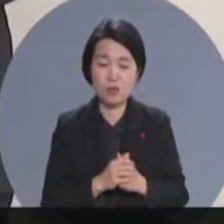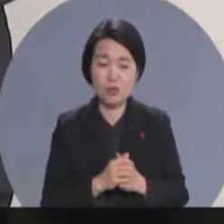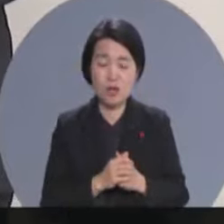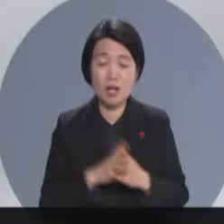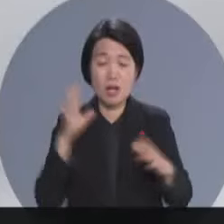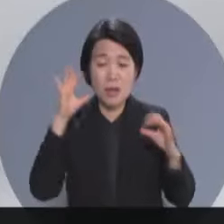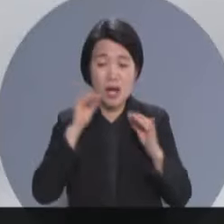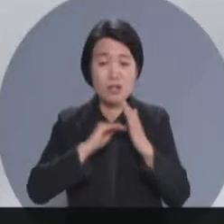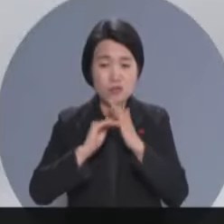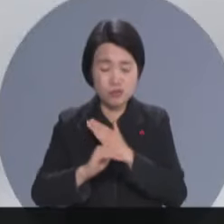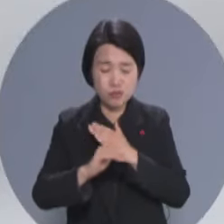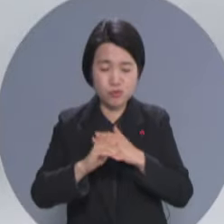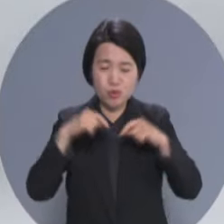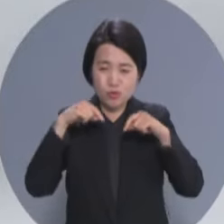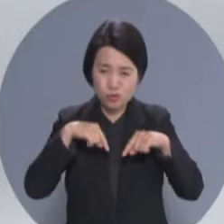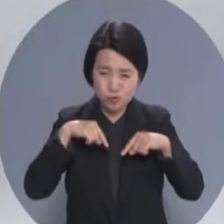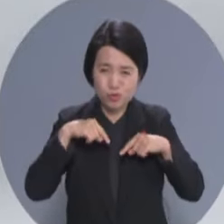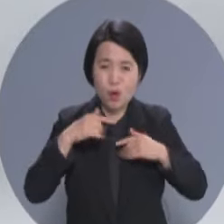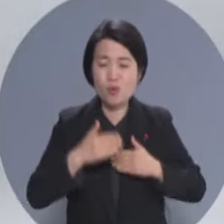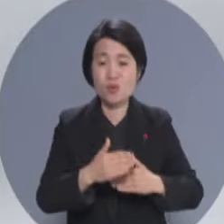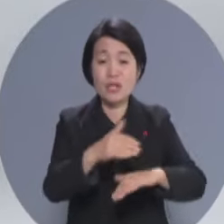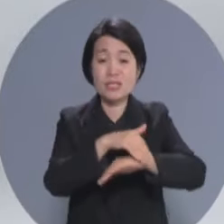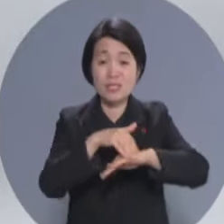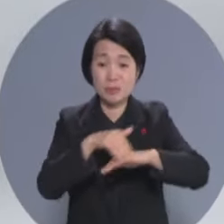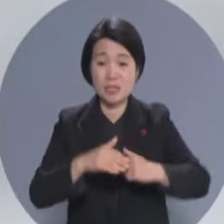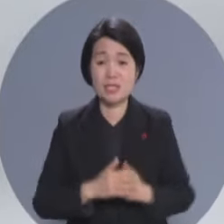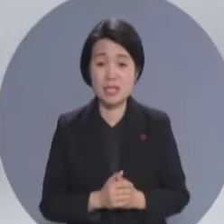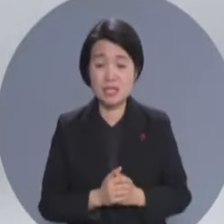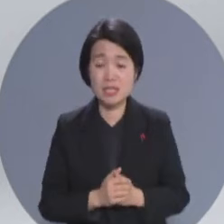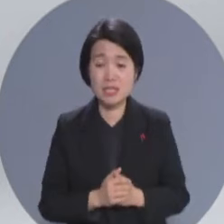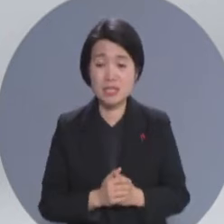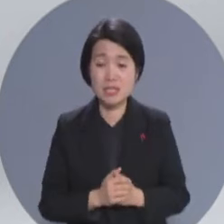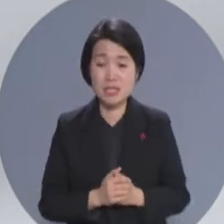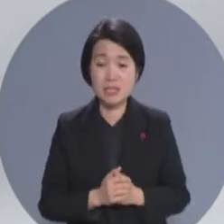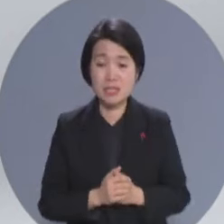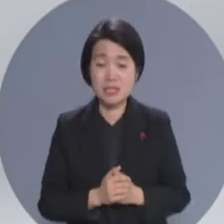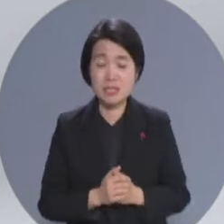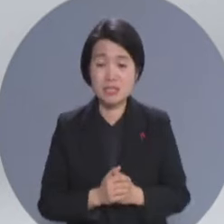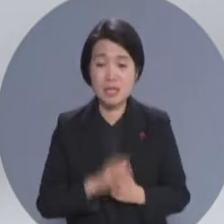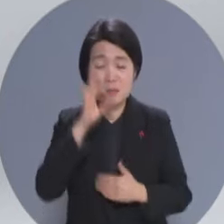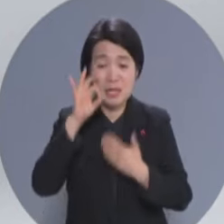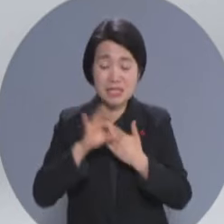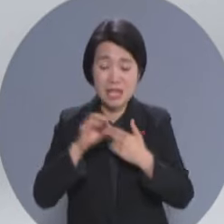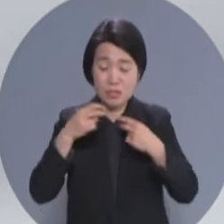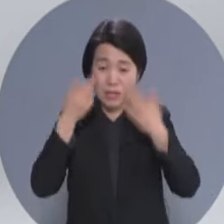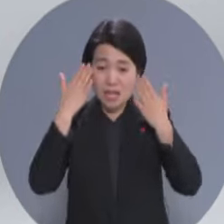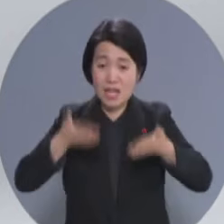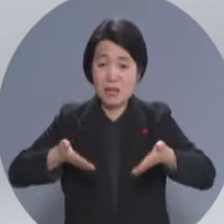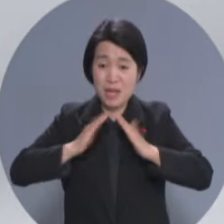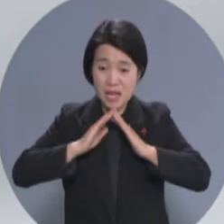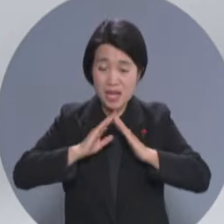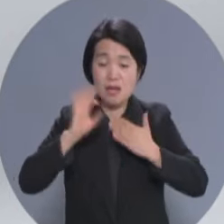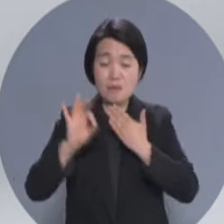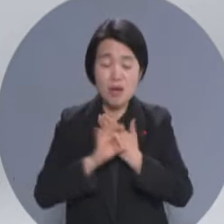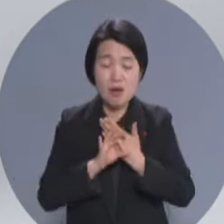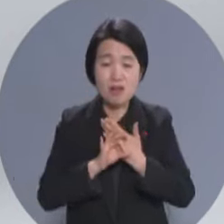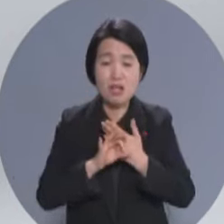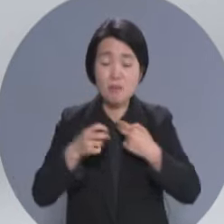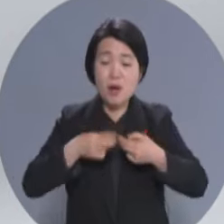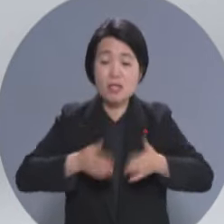치입니다 순천과 목포에 어 부속 병원을 각각 또 두고 어 그다음에 의가 대학